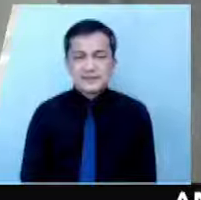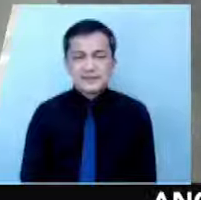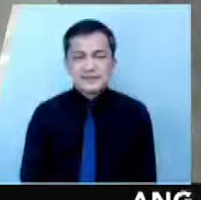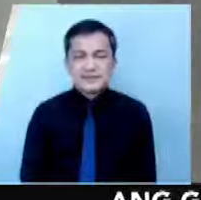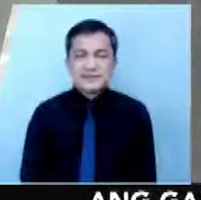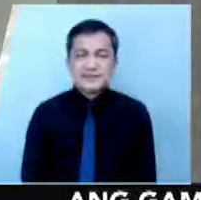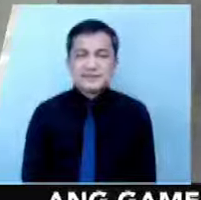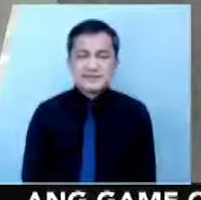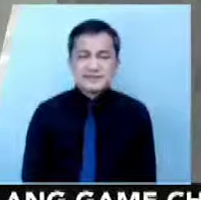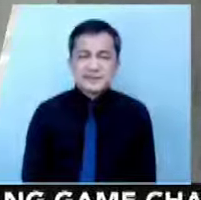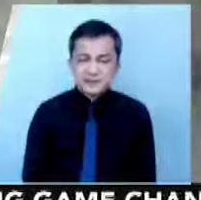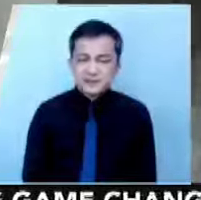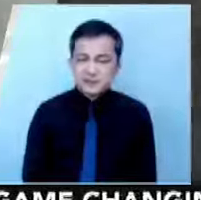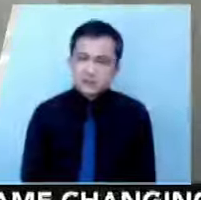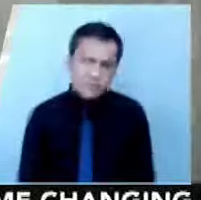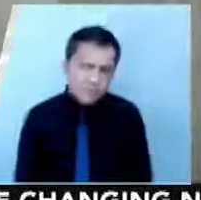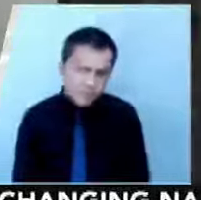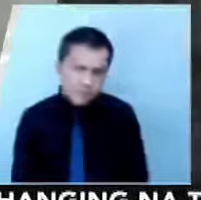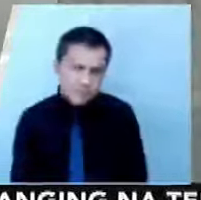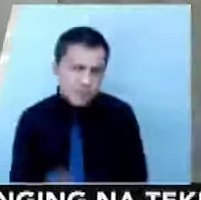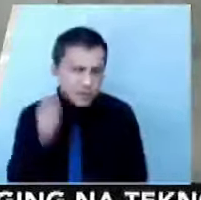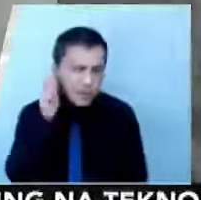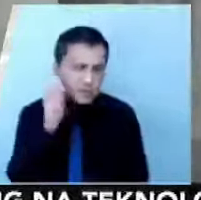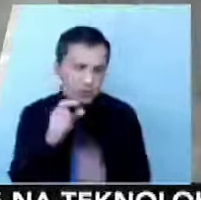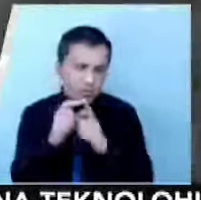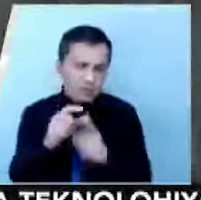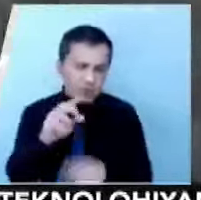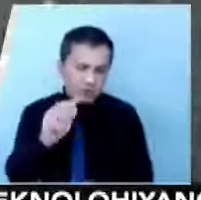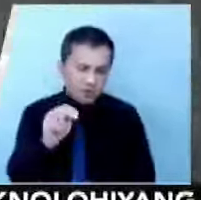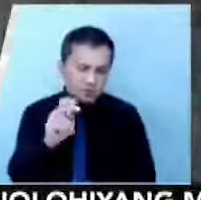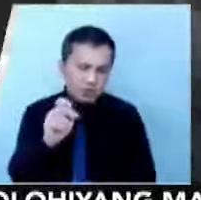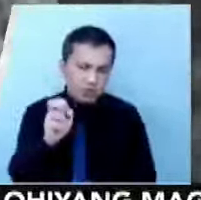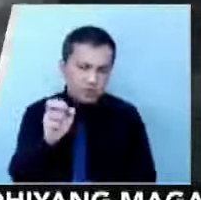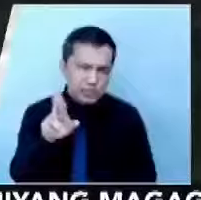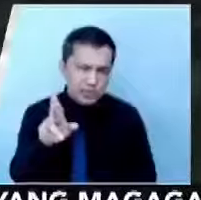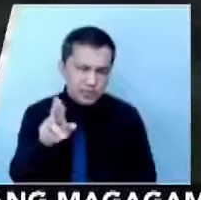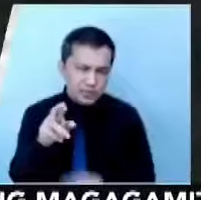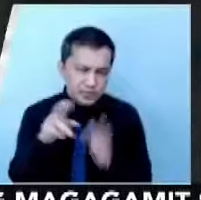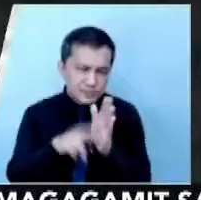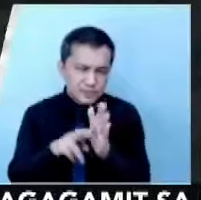Pag narinig natin ang mga salitang nuclear research, pwedeng maisip natin,